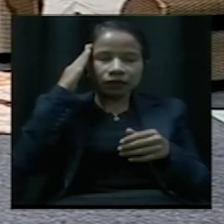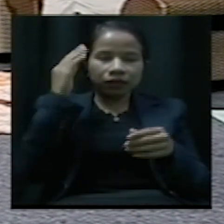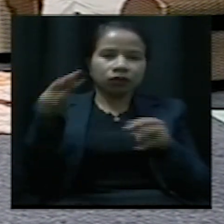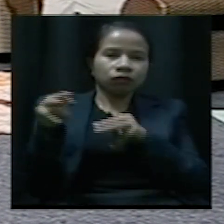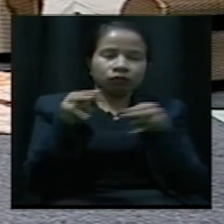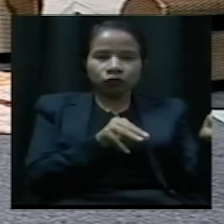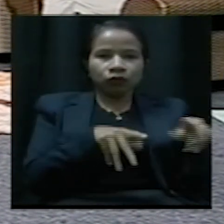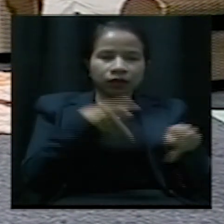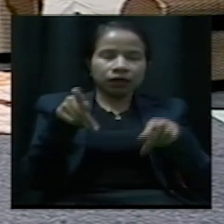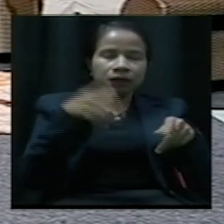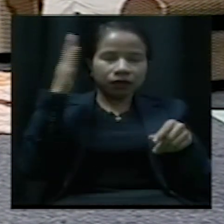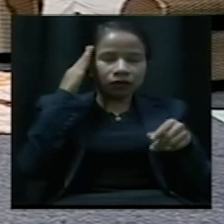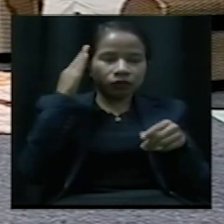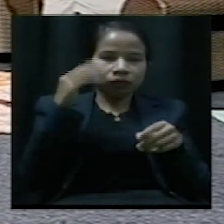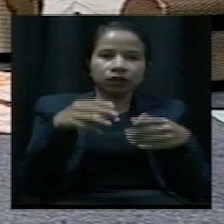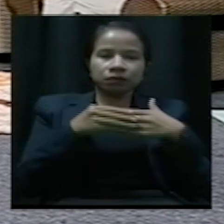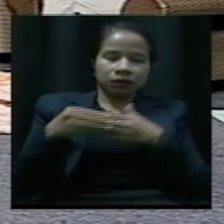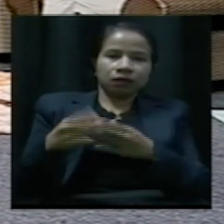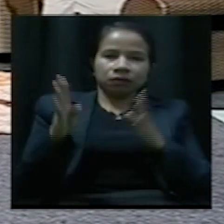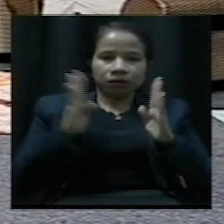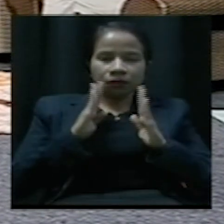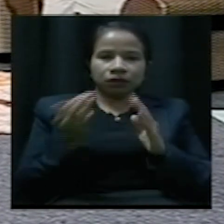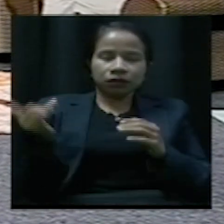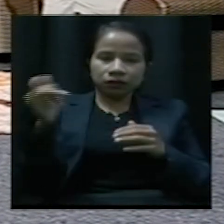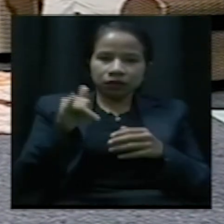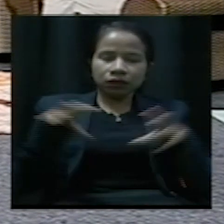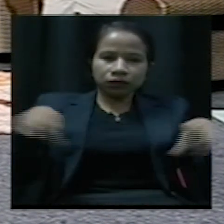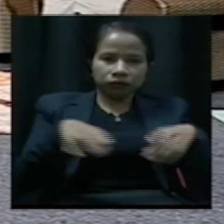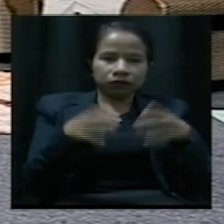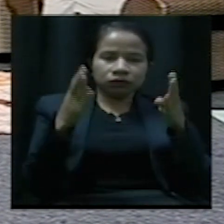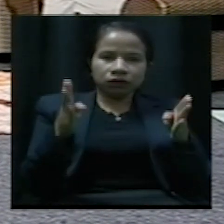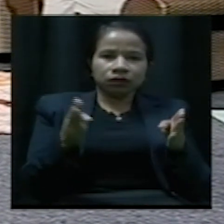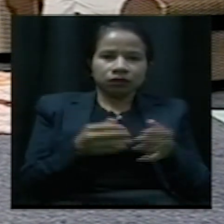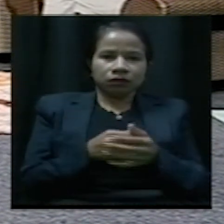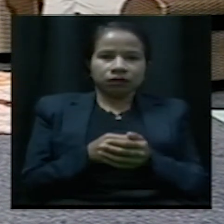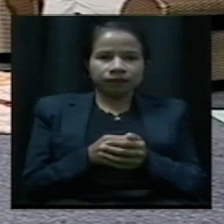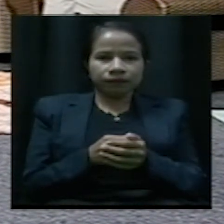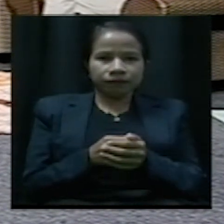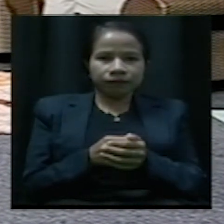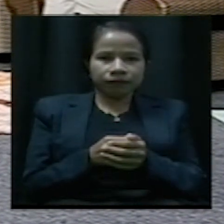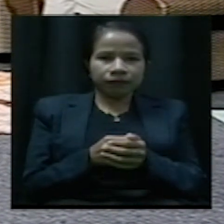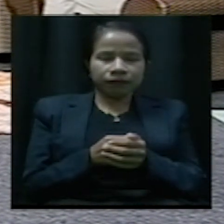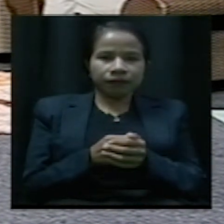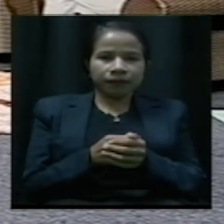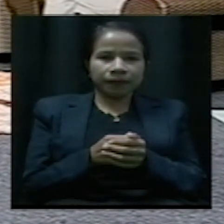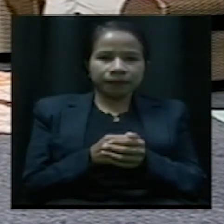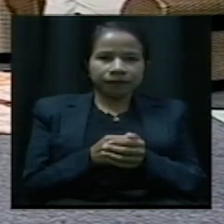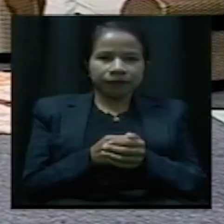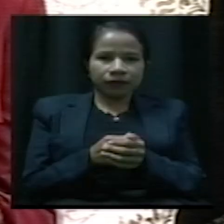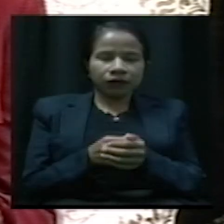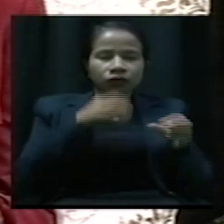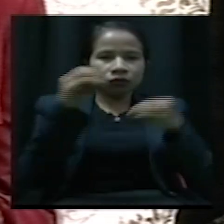pensamento publiko liliu empresaru lokal no empresaru publiko sira, funcionaru sira, no CCITL